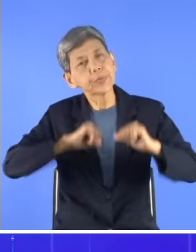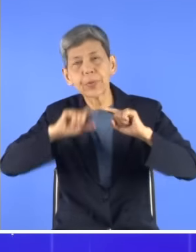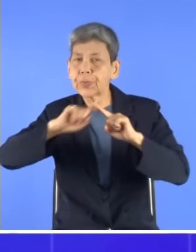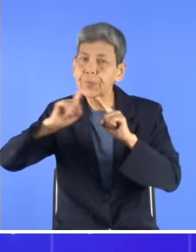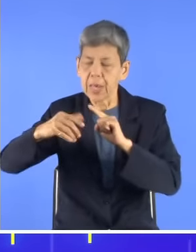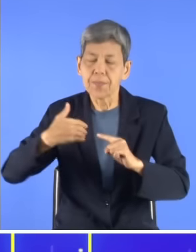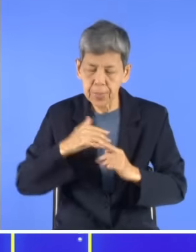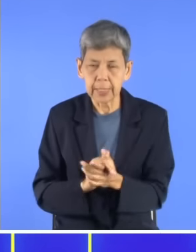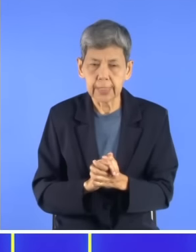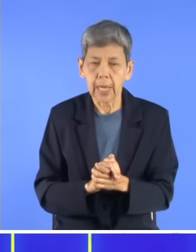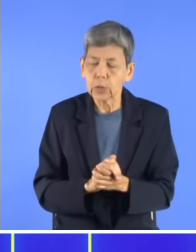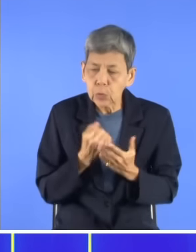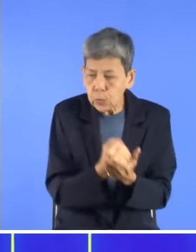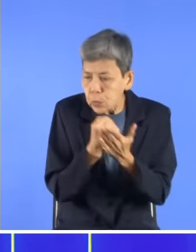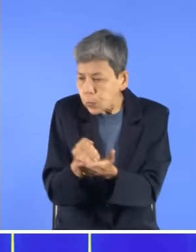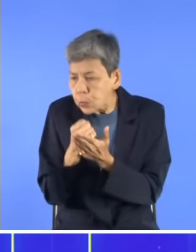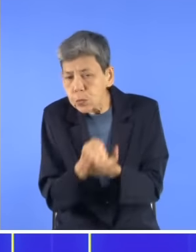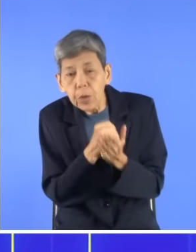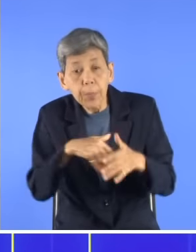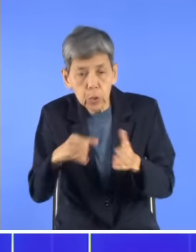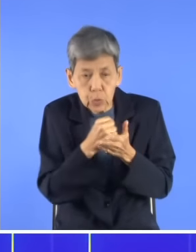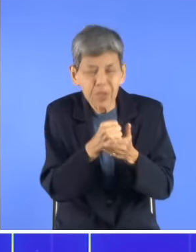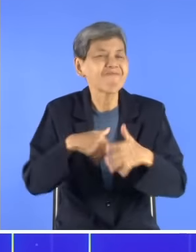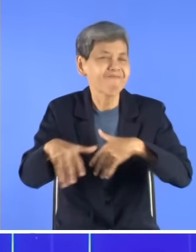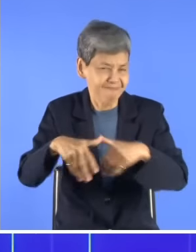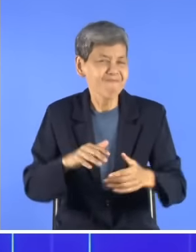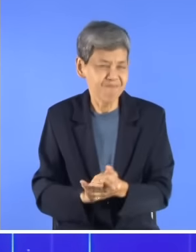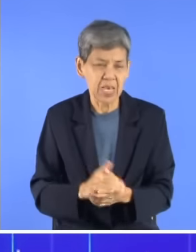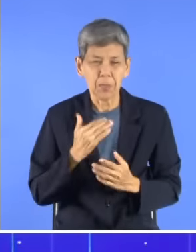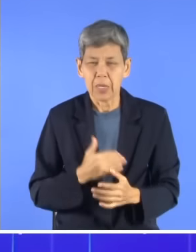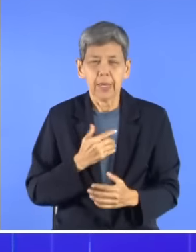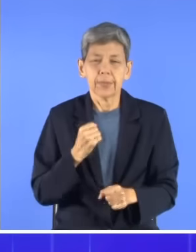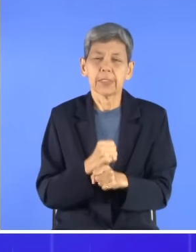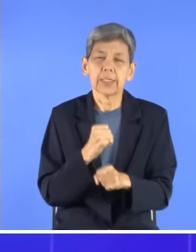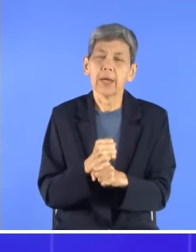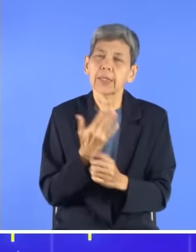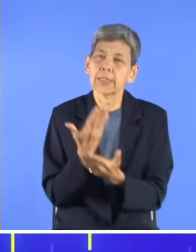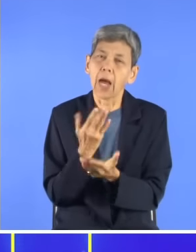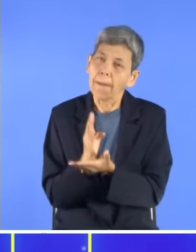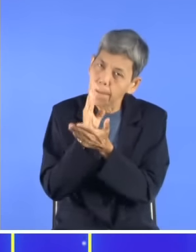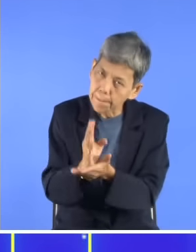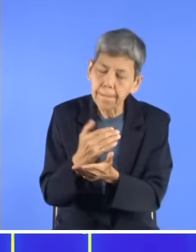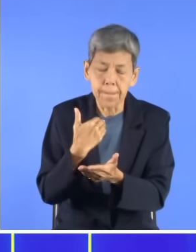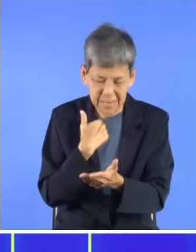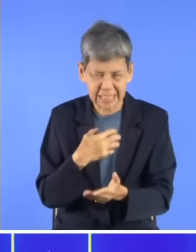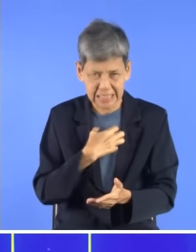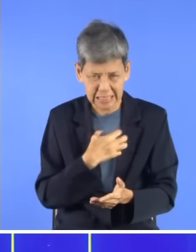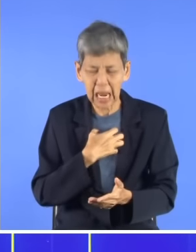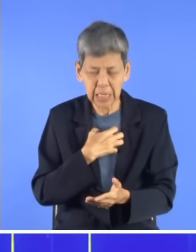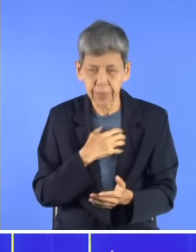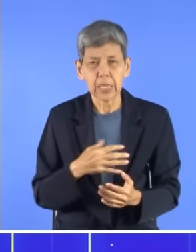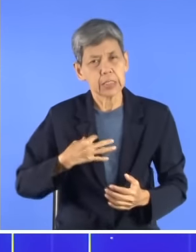ครับ ที่สามารถจะลงพื้นที่ไปได้ก็ไปช่วยเหลือกันบางท่านไม่สะดวกก็ส่งเป็นสตุ้งสตางค์ไปเพราะว่าตอนนี้ก็ต้องการหมดอะค่ะ